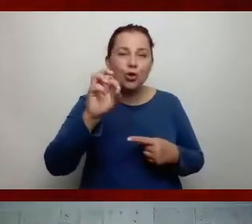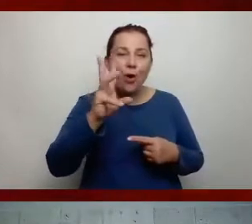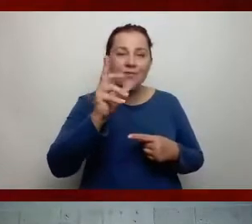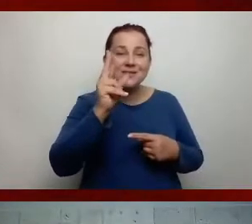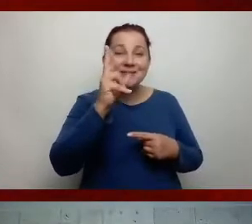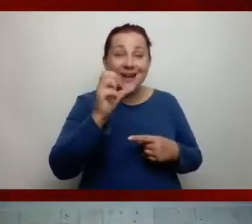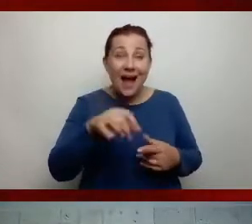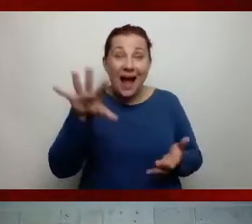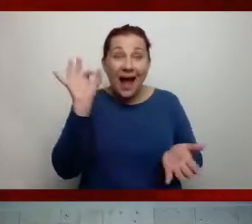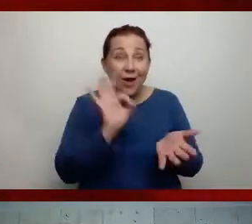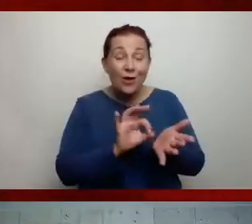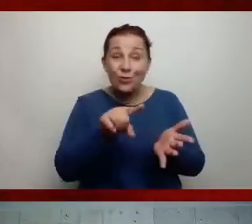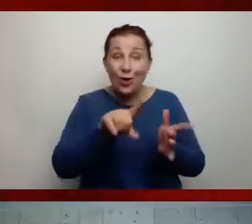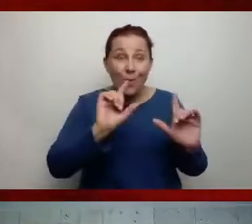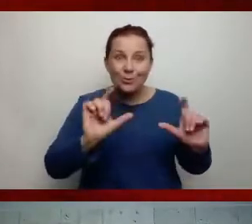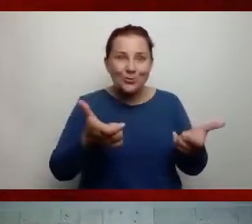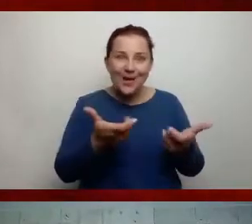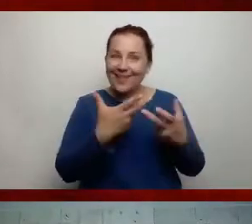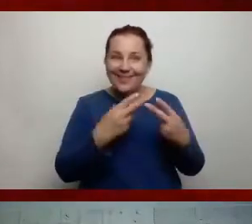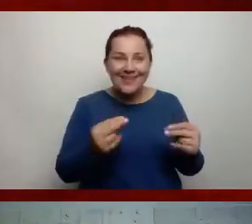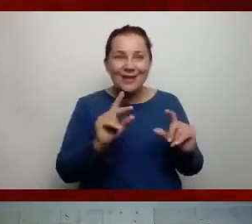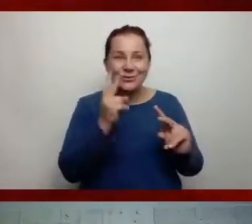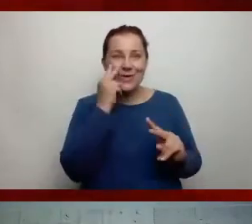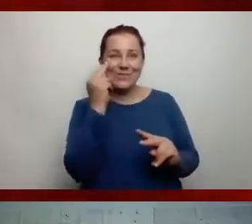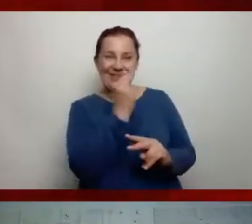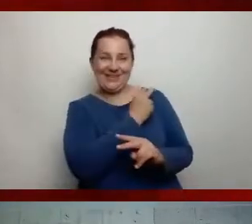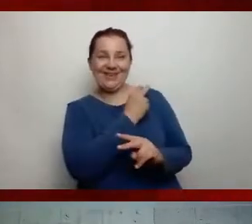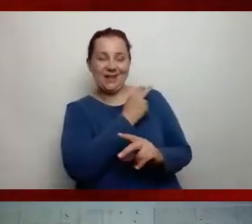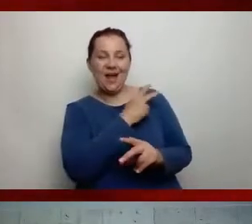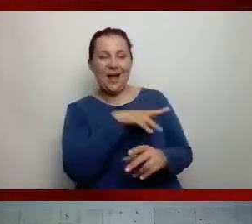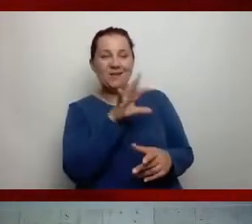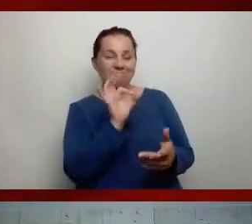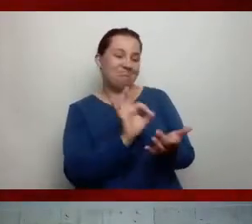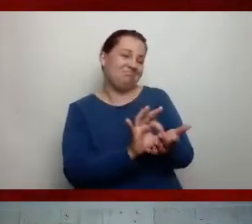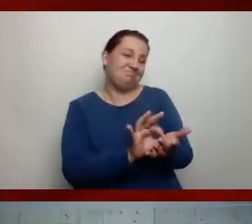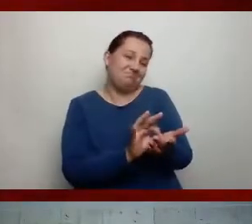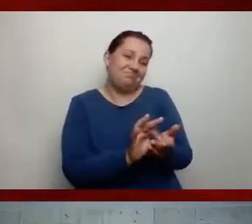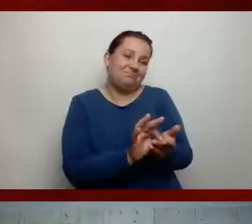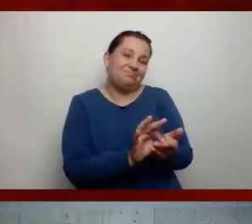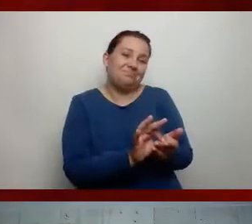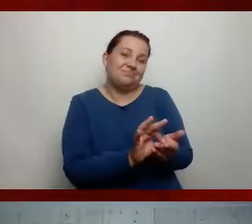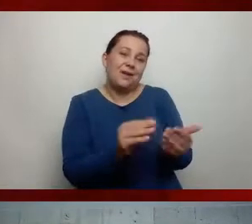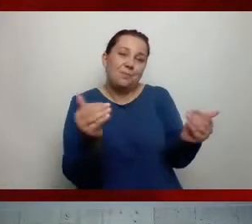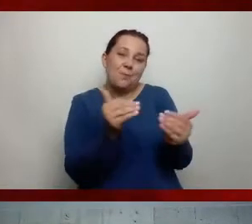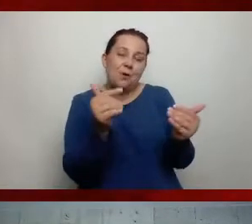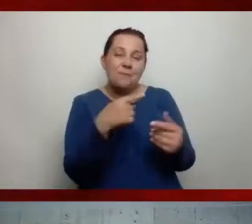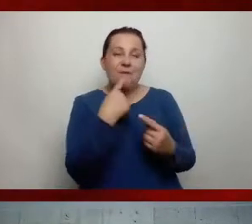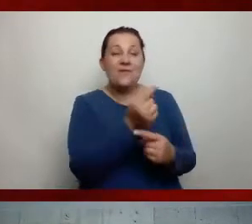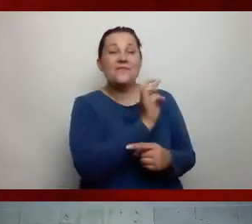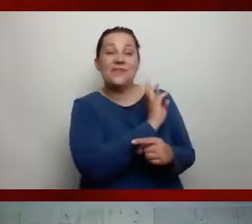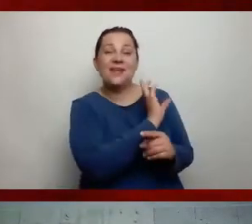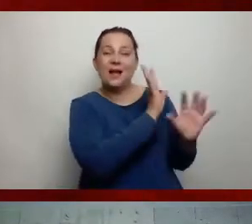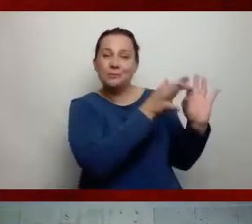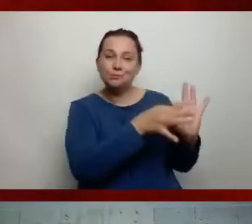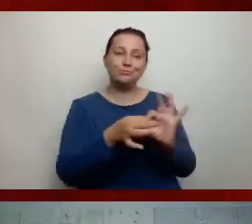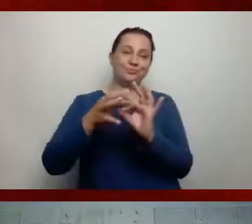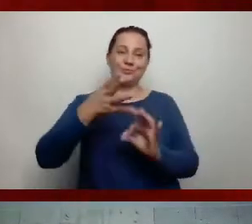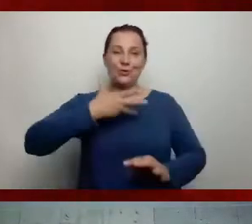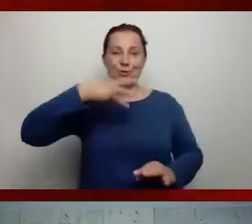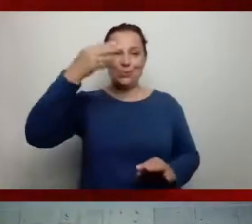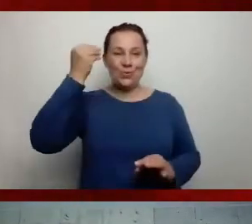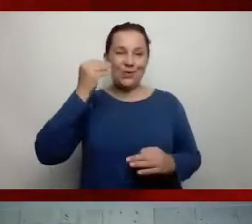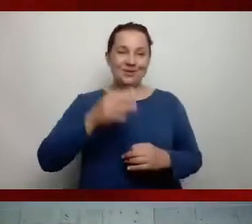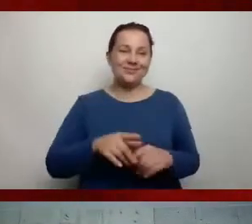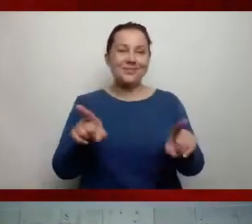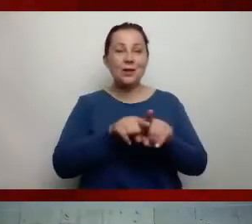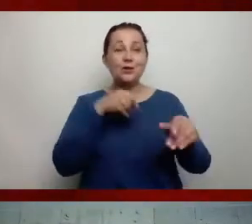tutaj widzą. Także to jest też, no, można powiedzieć, z tym witkacowskim duchem. Pozdrawiam wszystkich